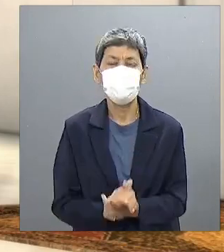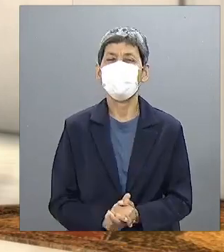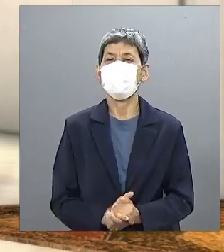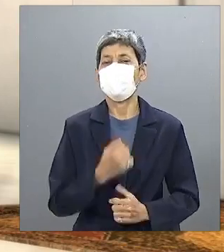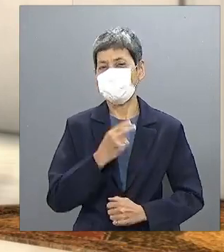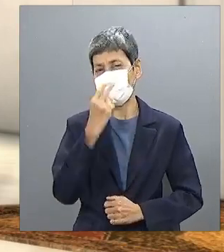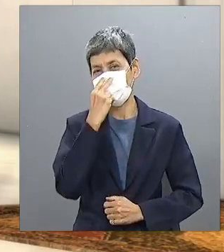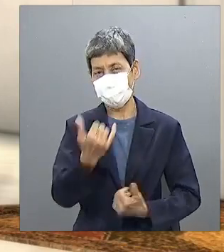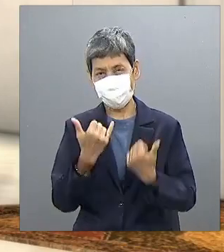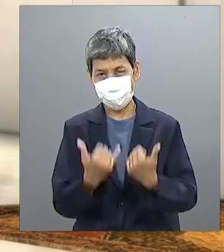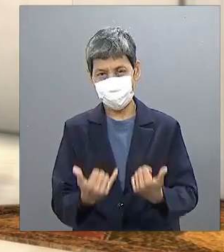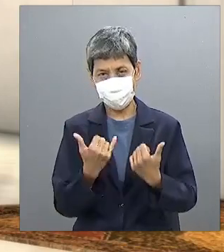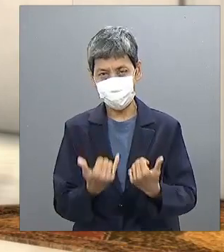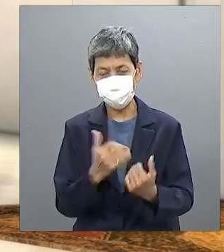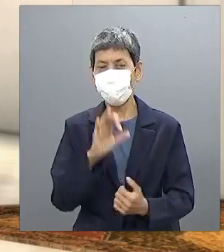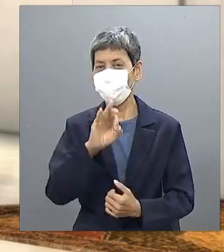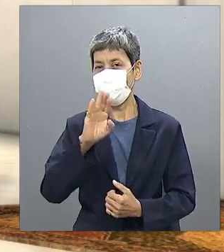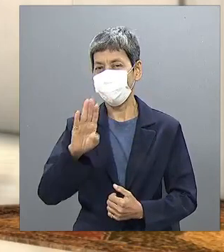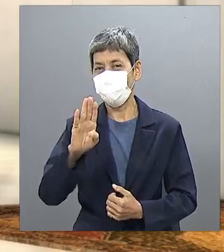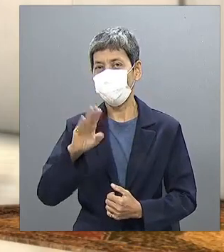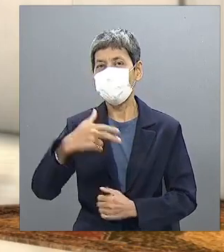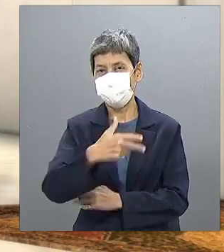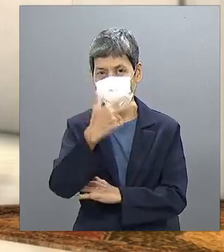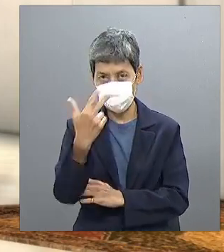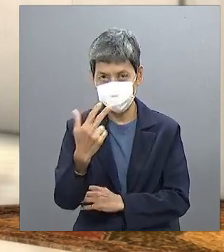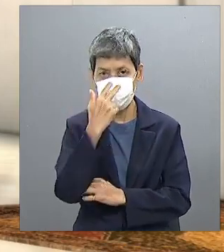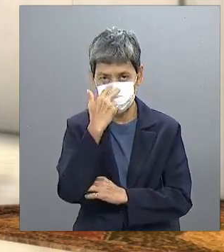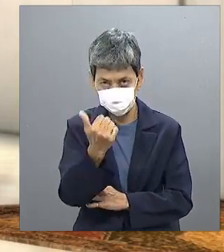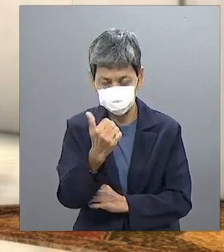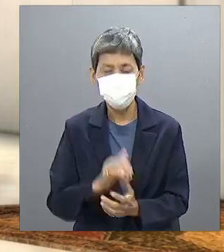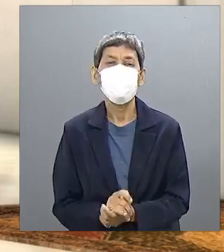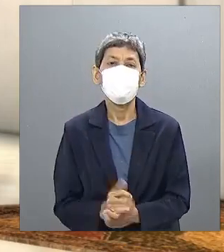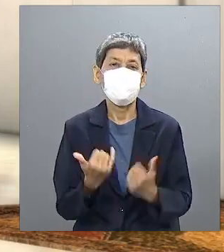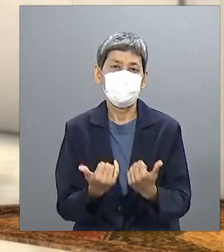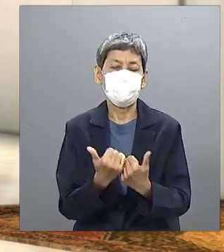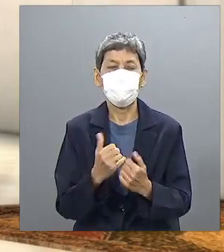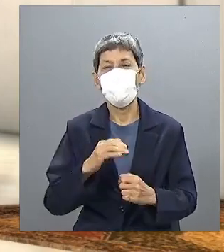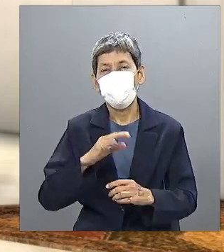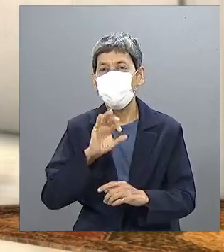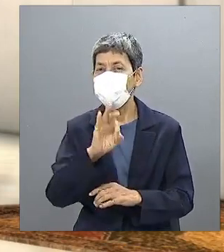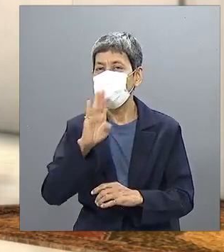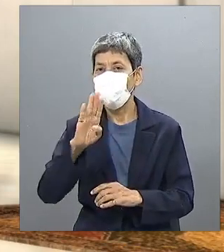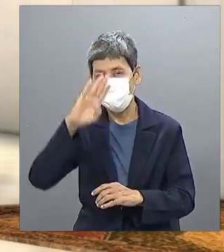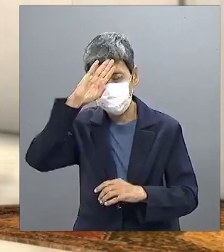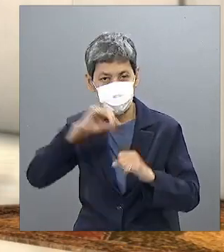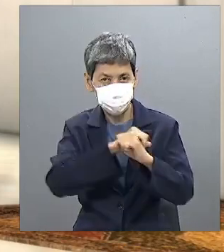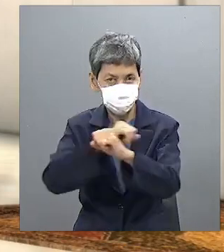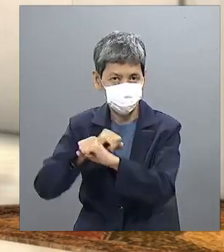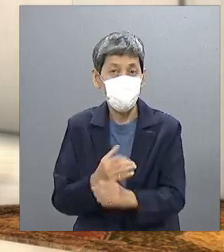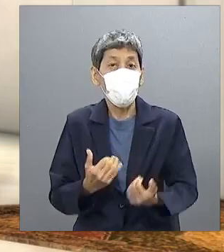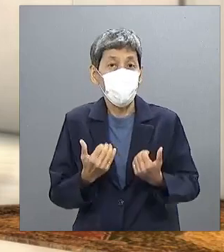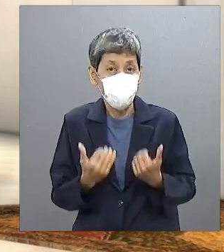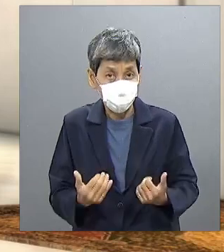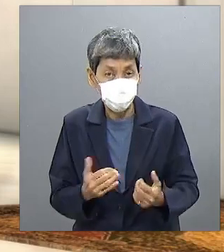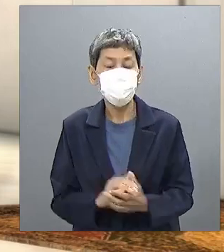การสดตอนนี้ผ่านทางfacebook Liteของไทยพีบีเอสล่ะฟันเพจของสู่โรงค่ะคุณส้มถ้าในวันนี้นะคะเป็นวันที่